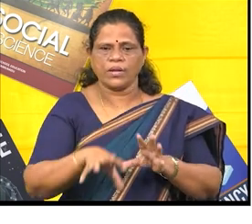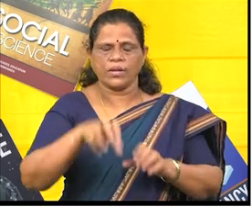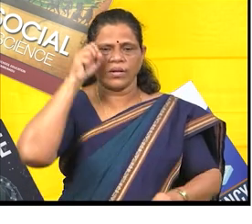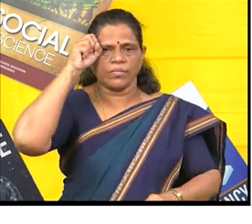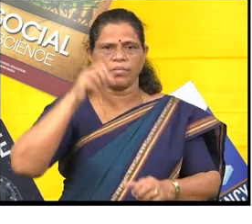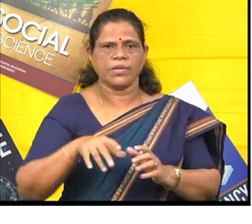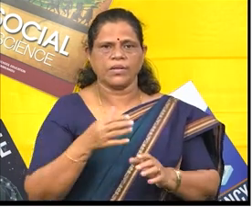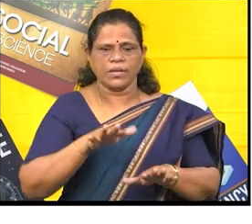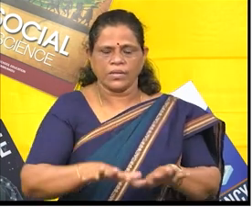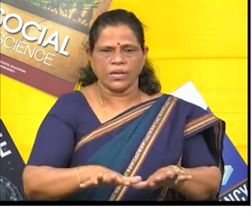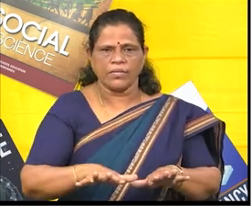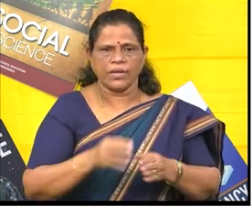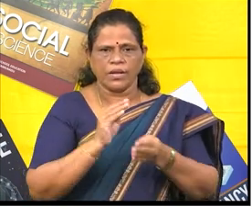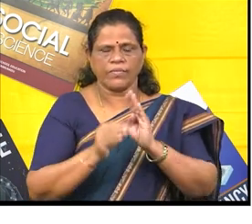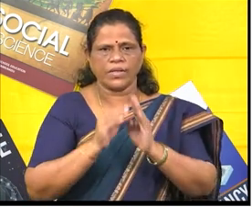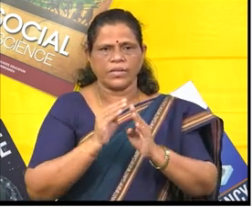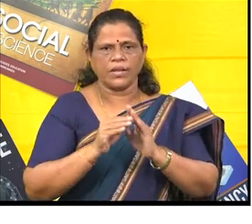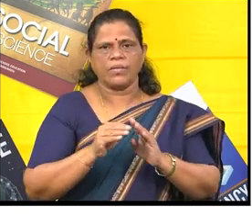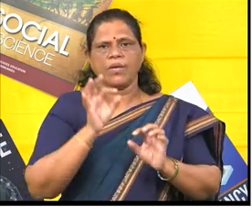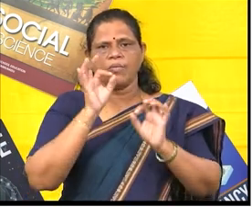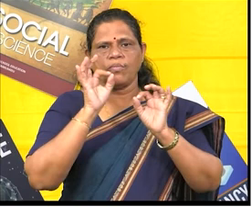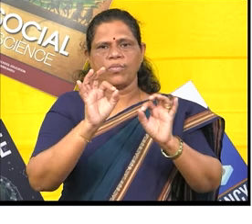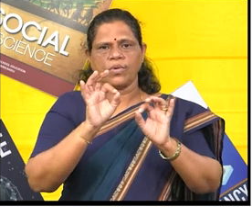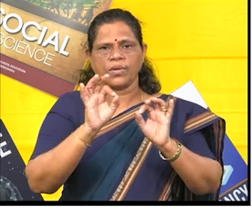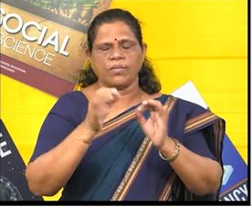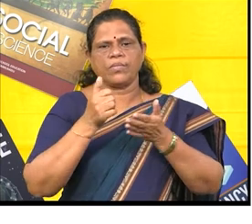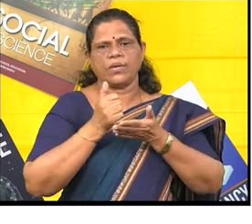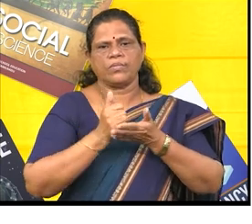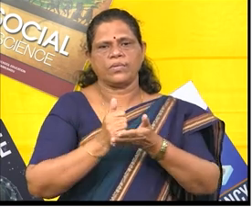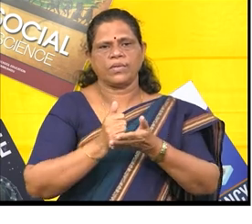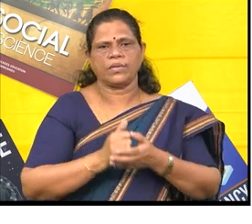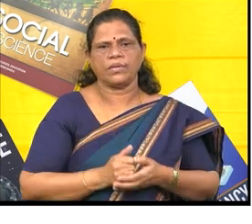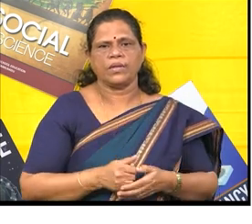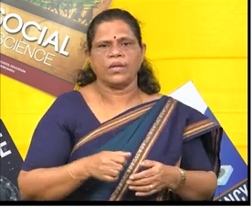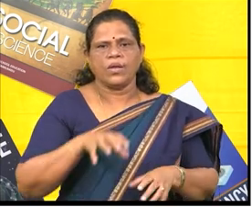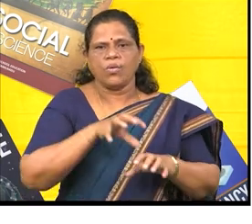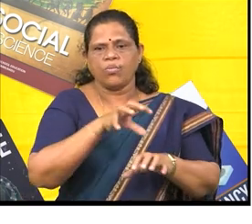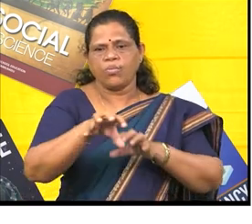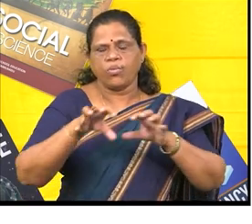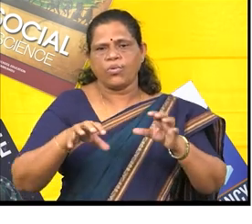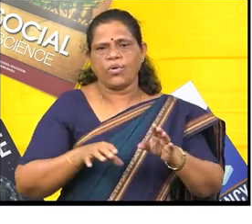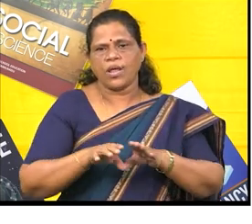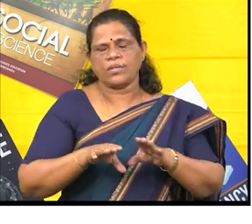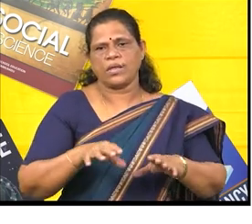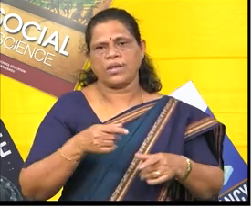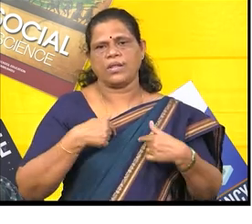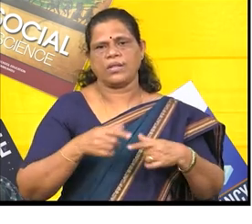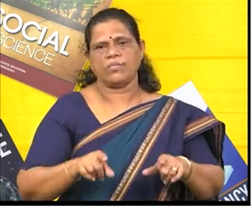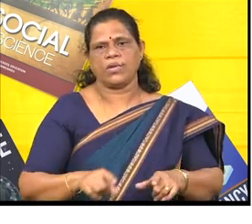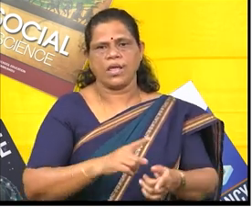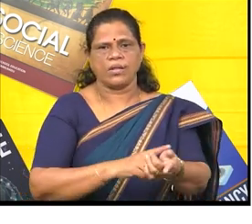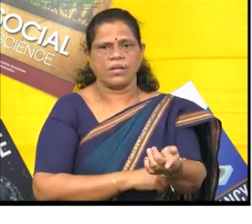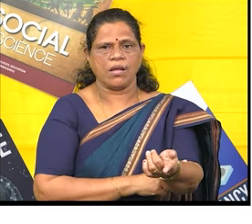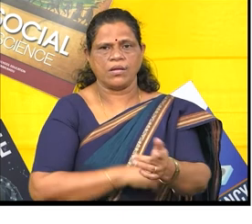கண்டறிவதிலும் நம்ம தடையவியல் வேதியியலில் மிக முக்கிய பங்கை ஆற்றுகிறது. பொருளாதார வளர்ச்சியை பொறுத்தவரையில் ஒரு